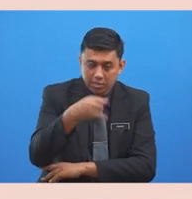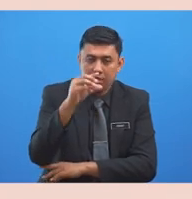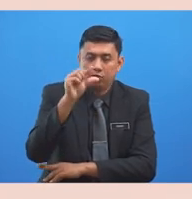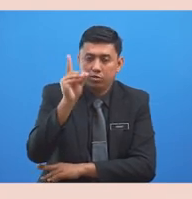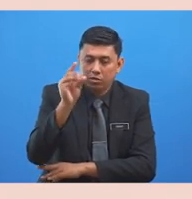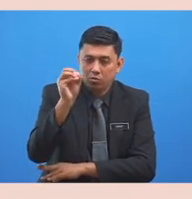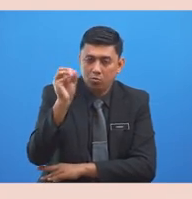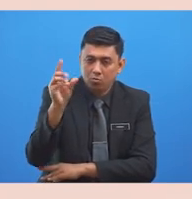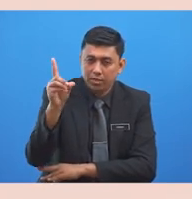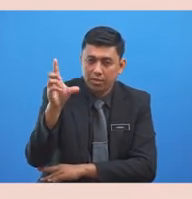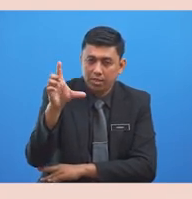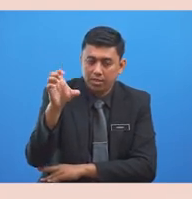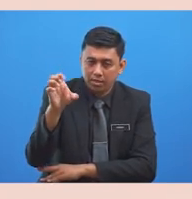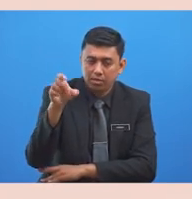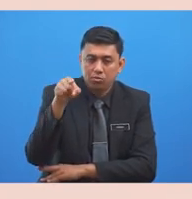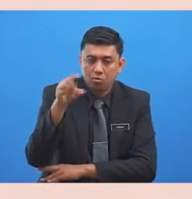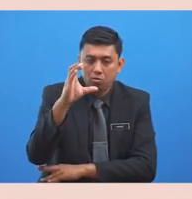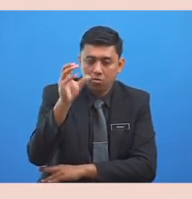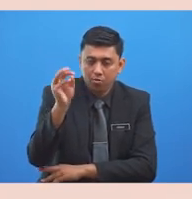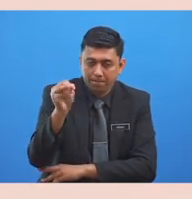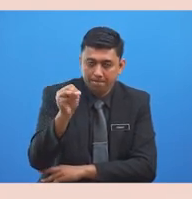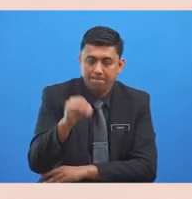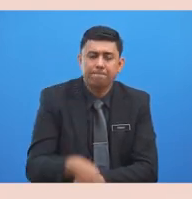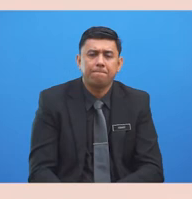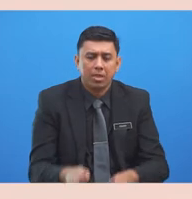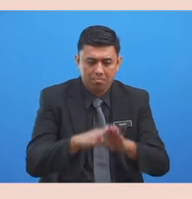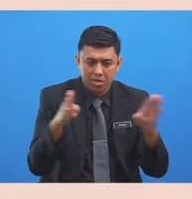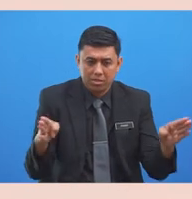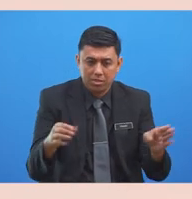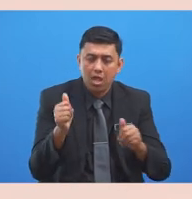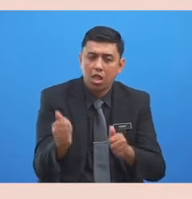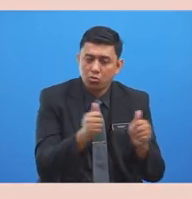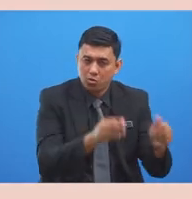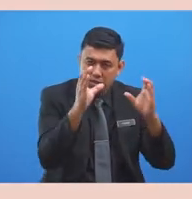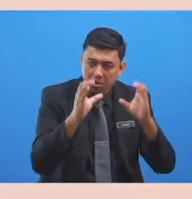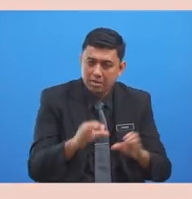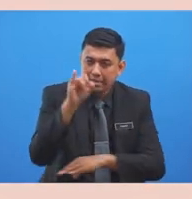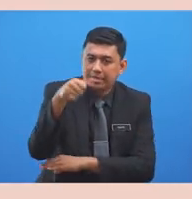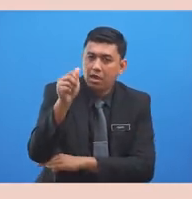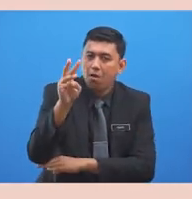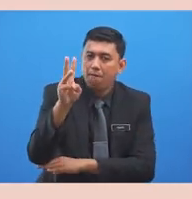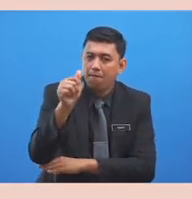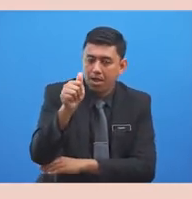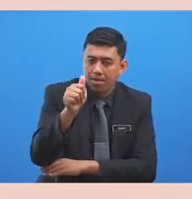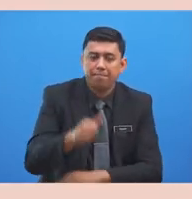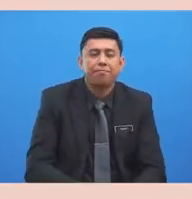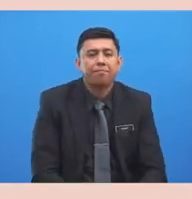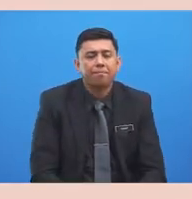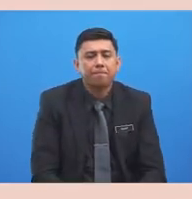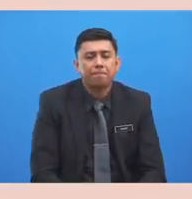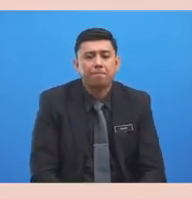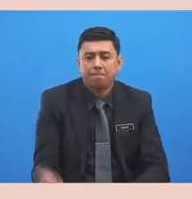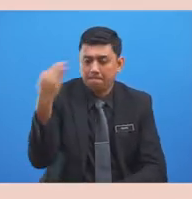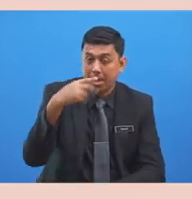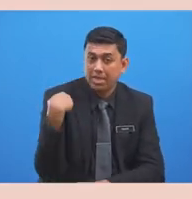www.jdoodle.com dan memilih bahasa pengatur caraan Java. Sekarang, murid-murid, mari